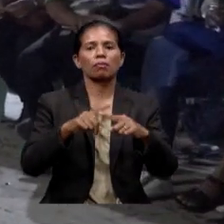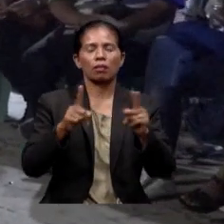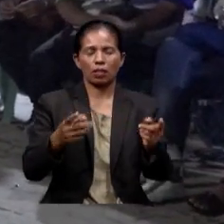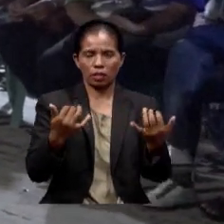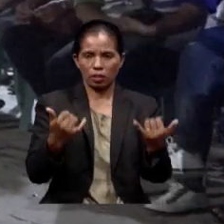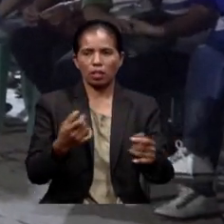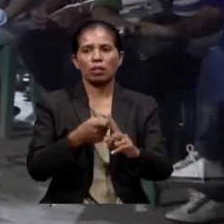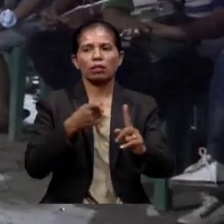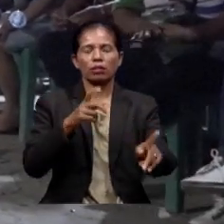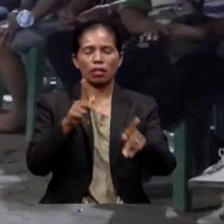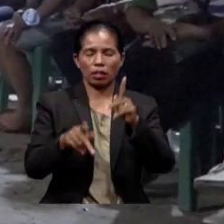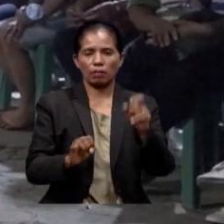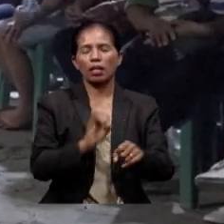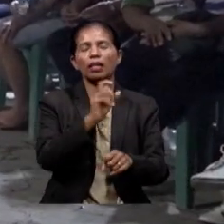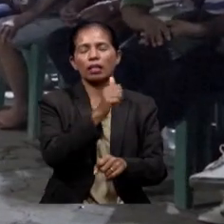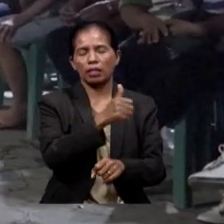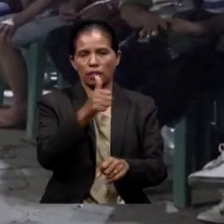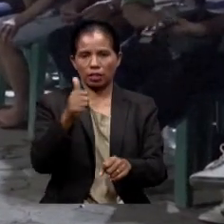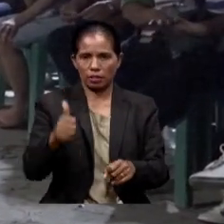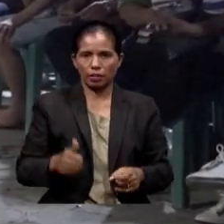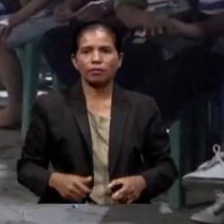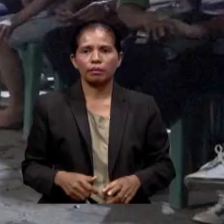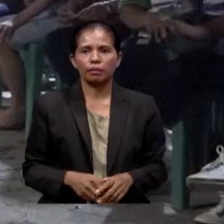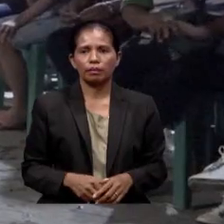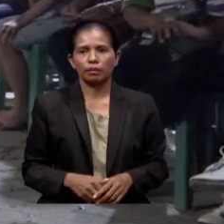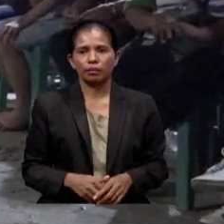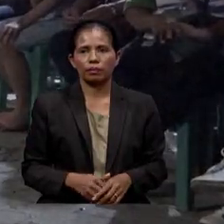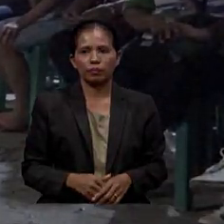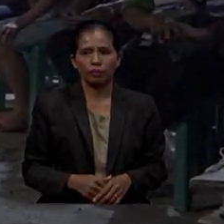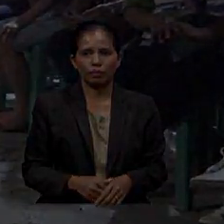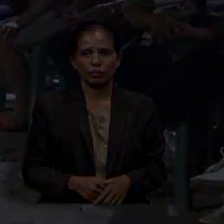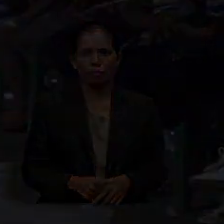mais russi pessoal ida idak. Zimi Fernandes, Juvel da Costa, GMN.